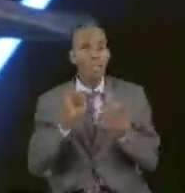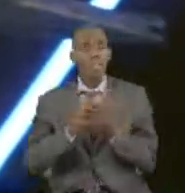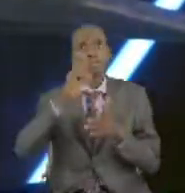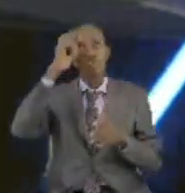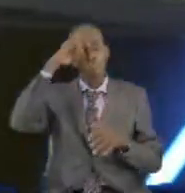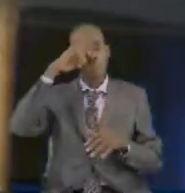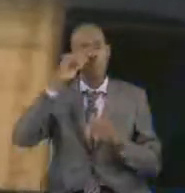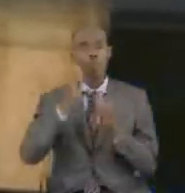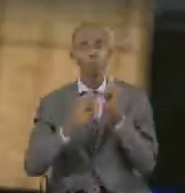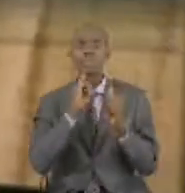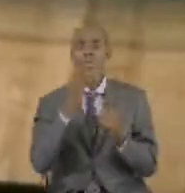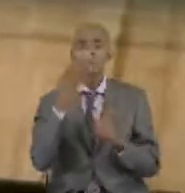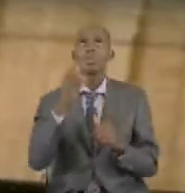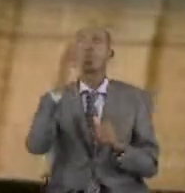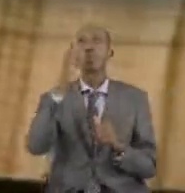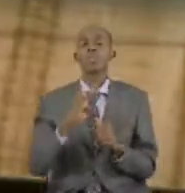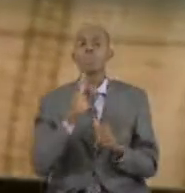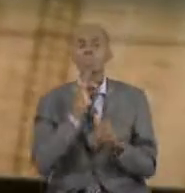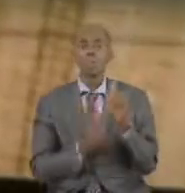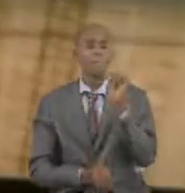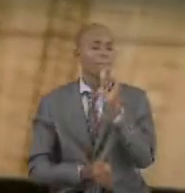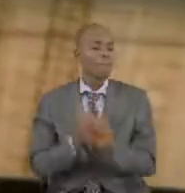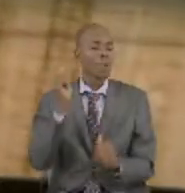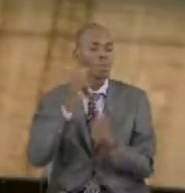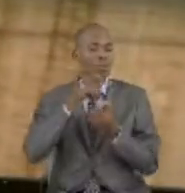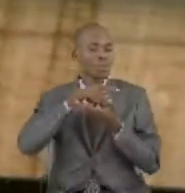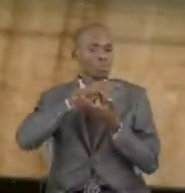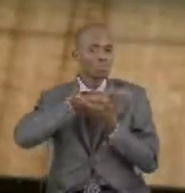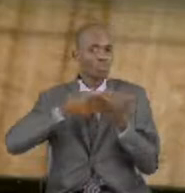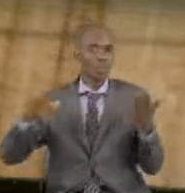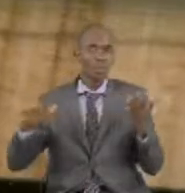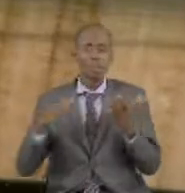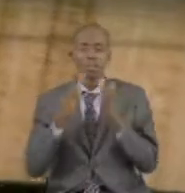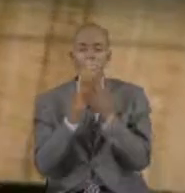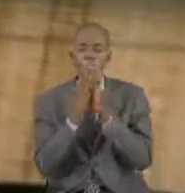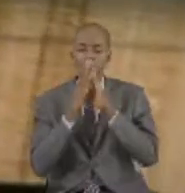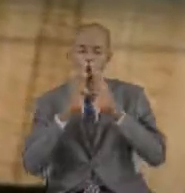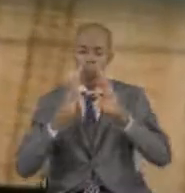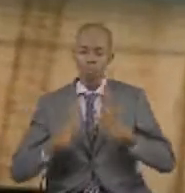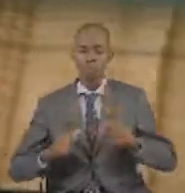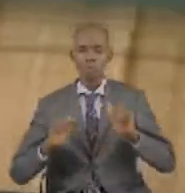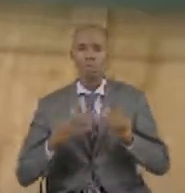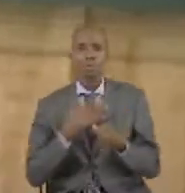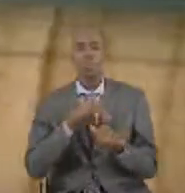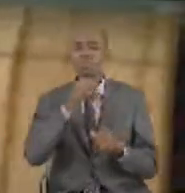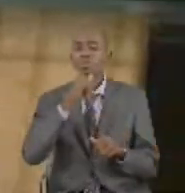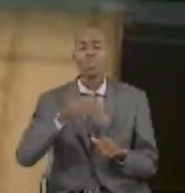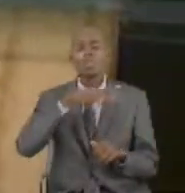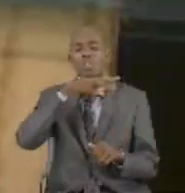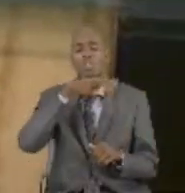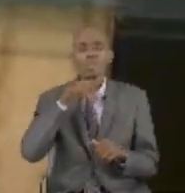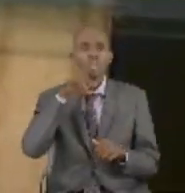du tueur elle est d'abord pur la sage et d'en haut elle est paisible et elle est incorruptible